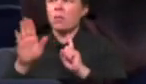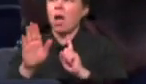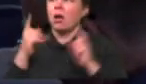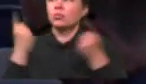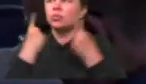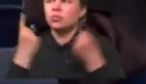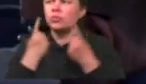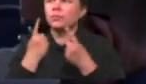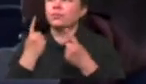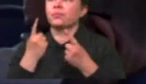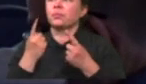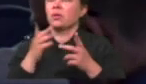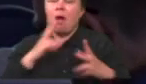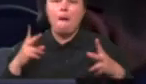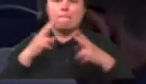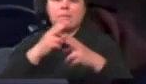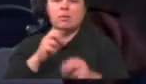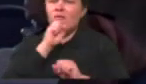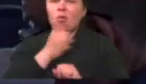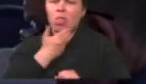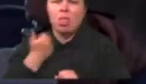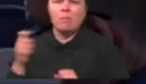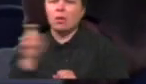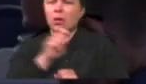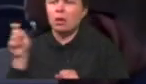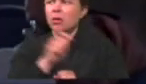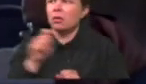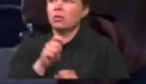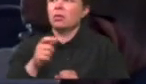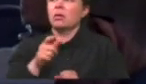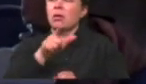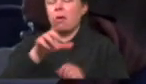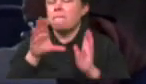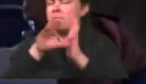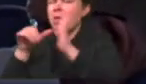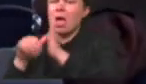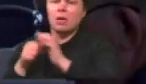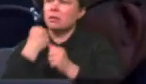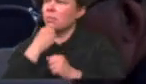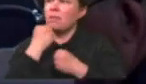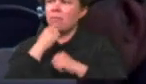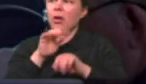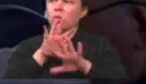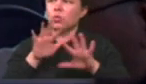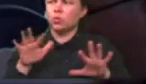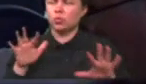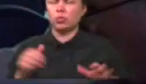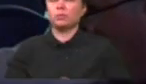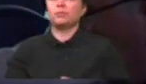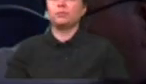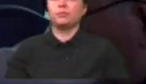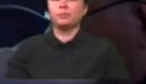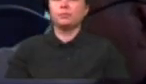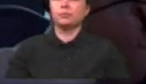było odcięto transportu kolejowego i tak jak pan redaktor zaznaczył, tych miejscowości jest bardzo, bardzo, lista je byłaby